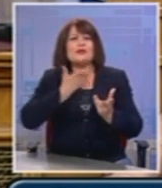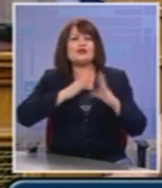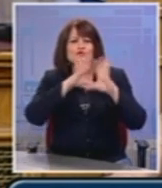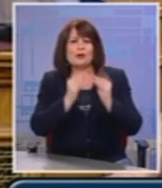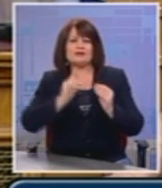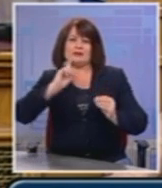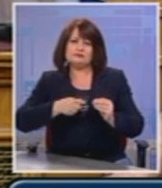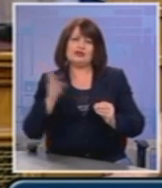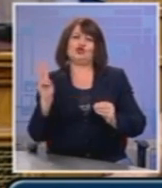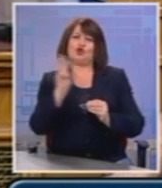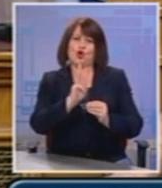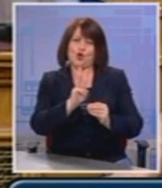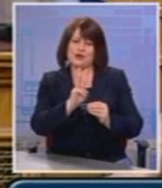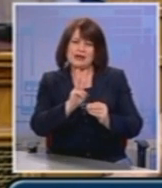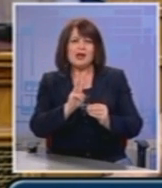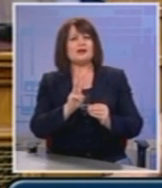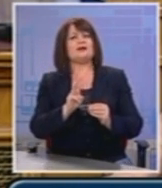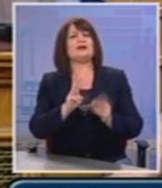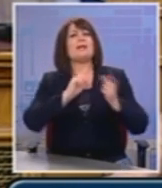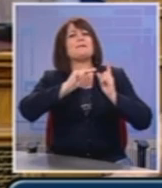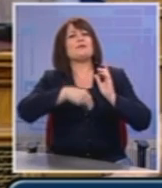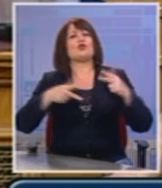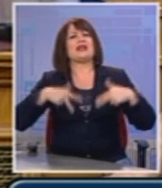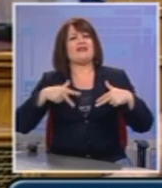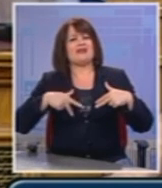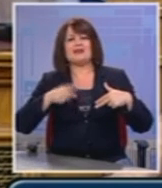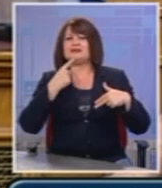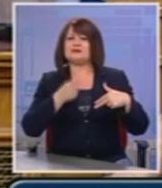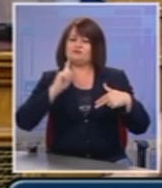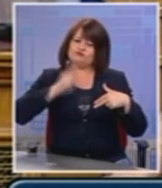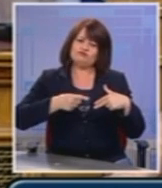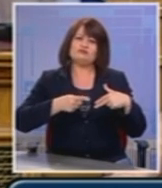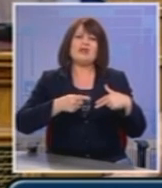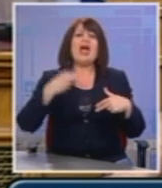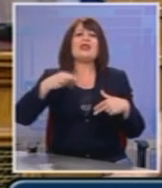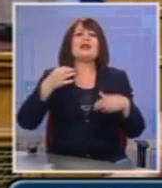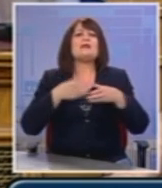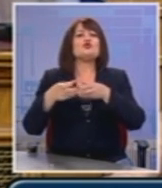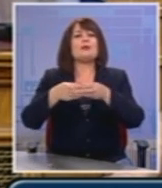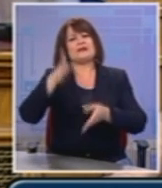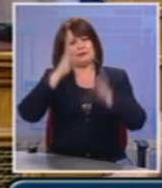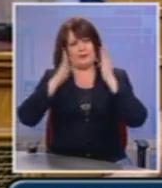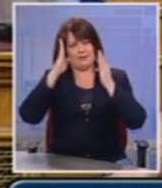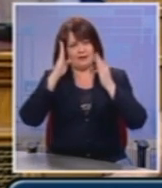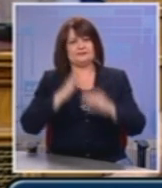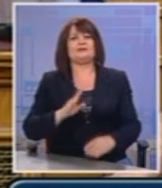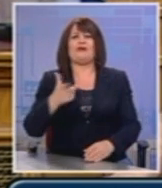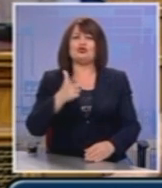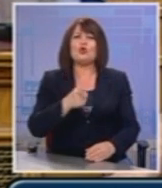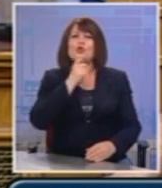επέβαλαν η τρόικα και οι μνημονιακές κυβερνήσεις επέβαλλε τις ανάλογα τους πιο ευάλωτους φτωχούς